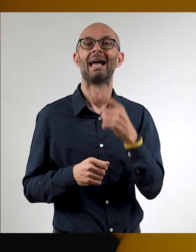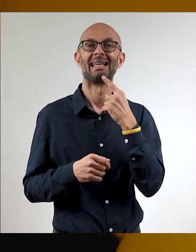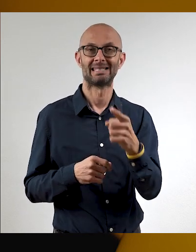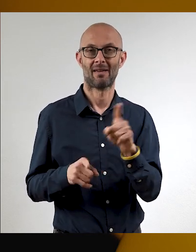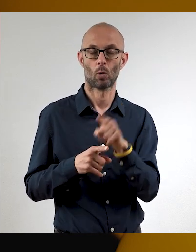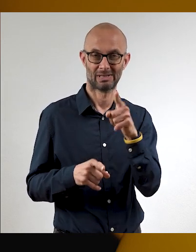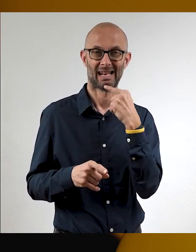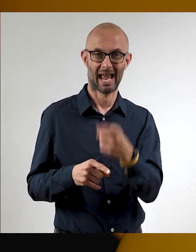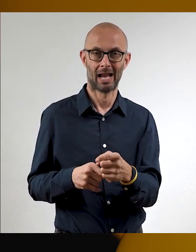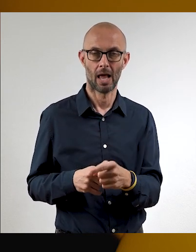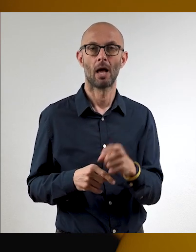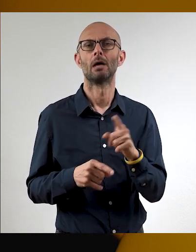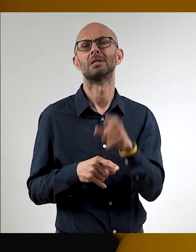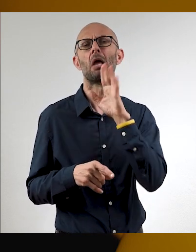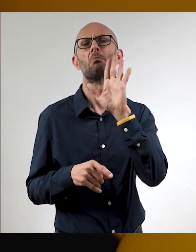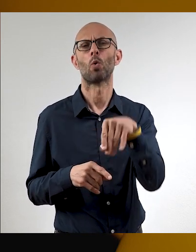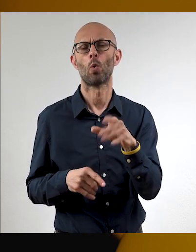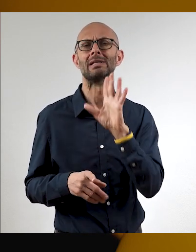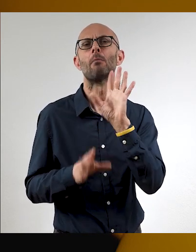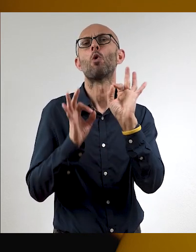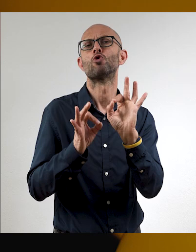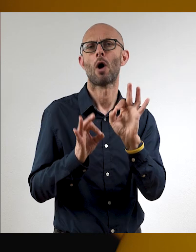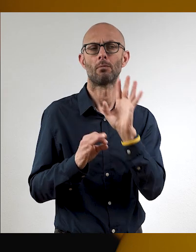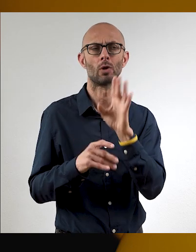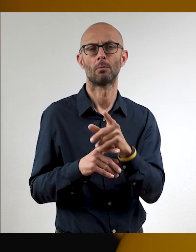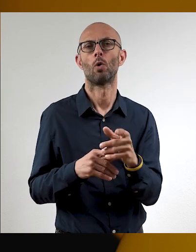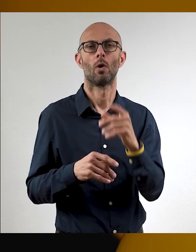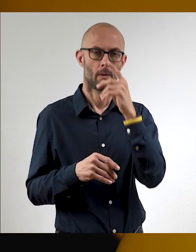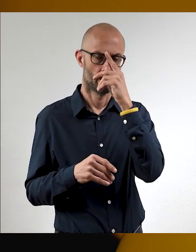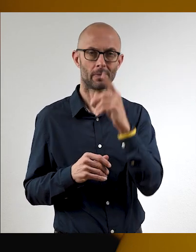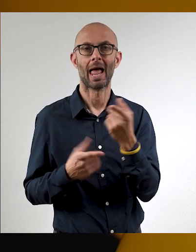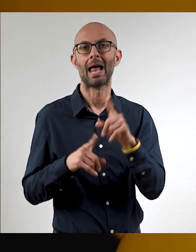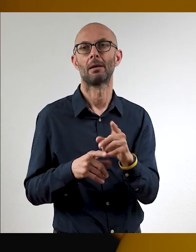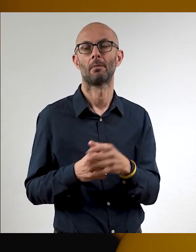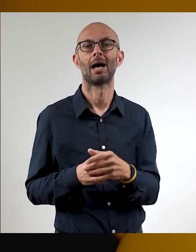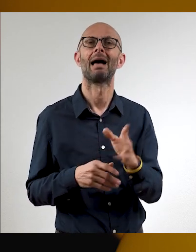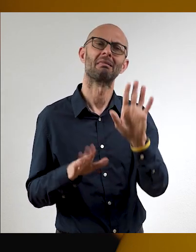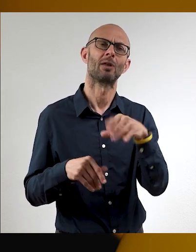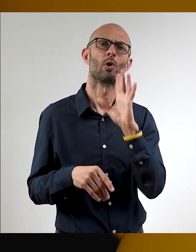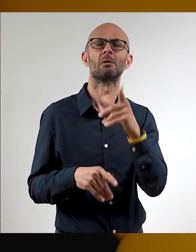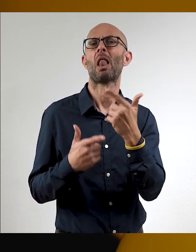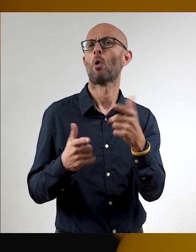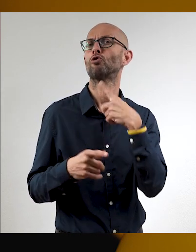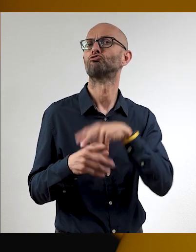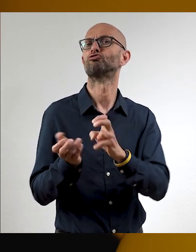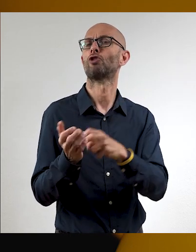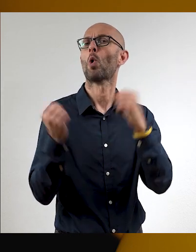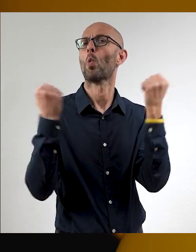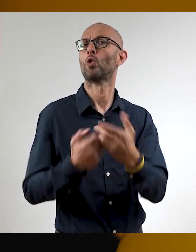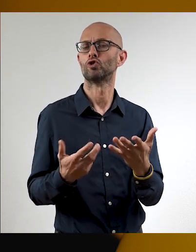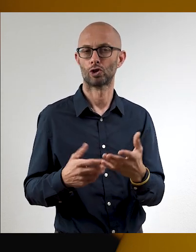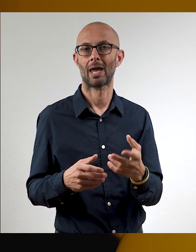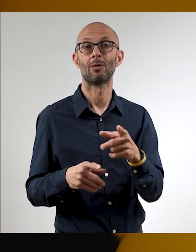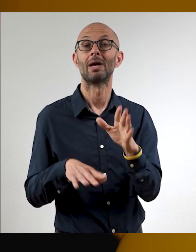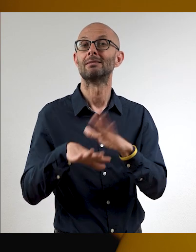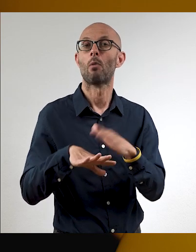izjave, kot si jih omenila, sej bo dober, sej bo, ne? Ali pa dajno, sej bi bilo lahko še hujiš. V